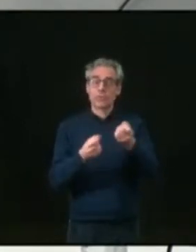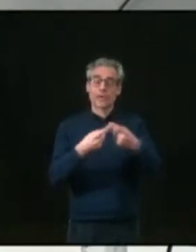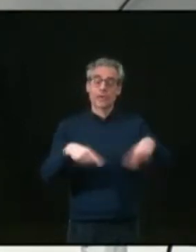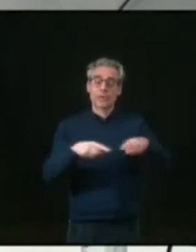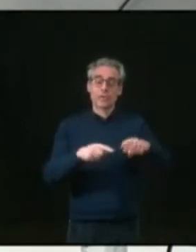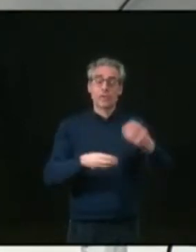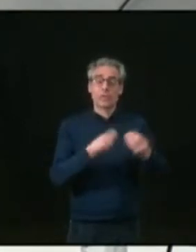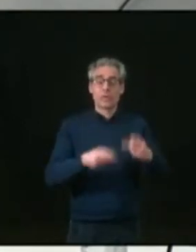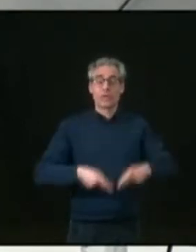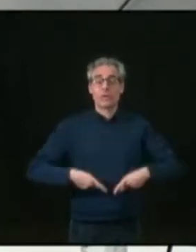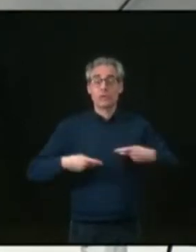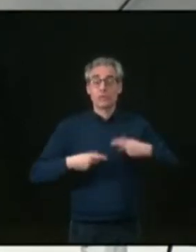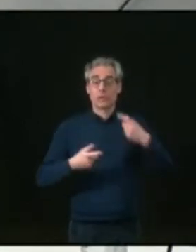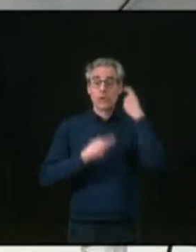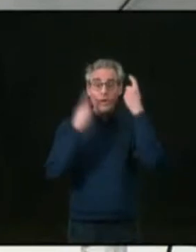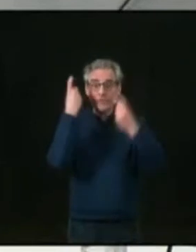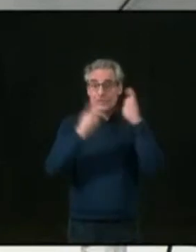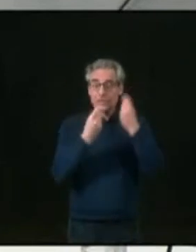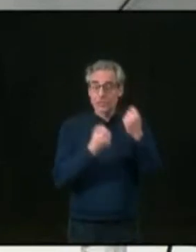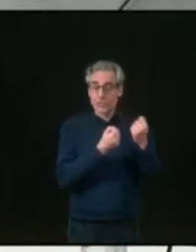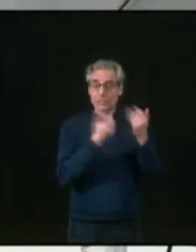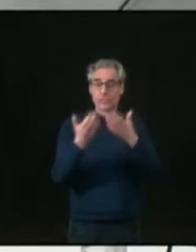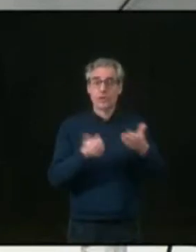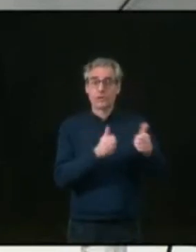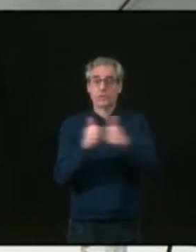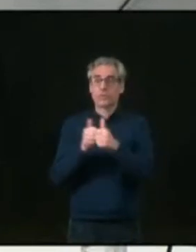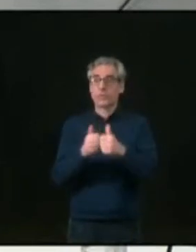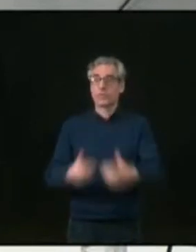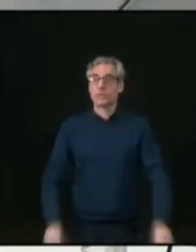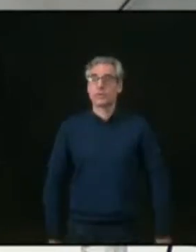un atelier ou tout ce que vous voulez pour qu'on puisse réfléchir ensemble.